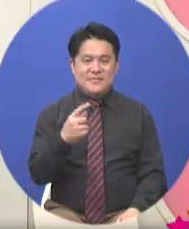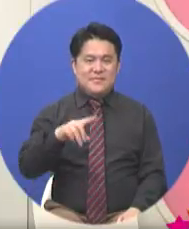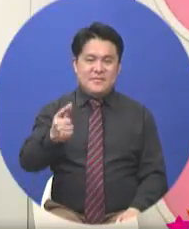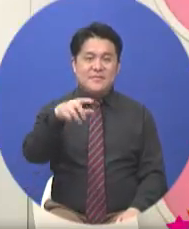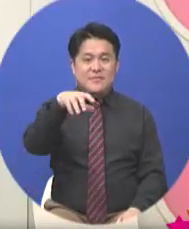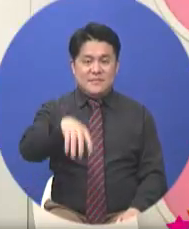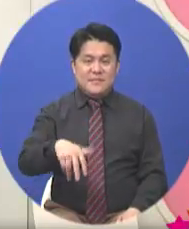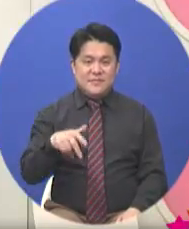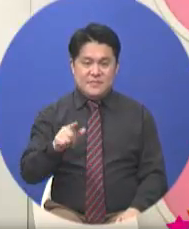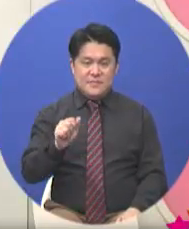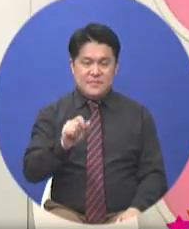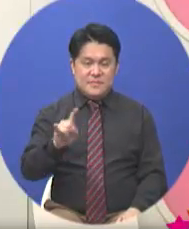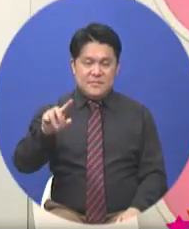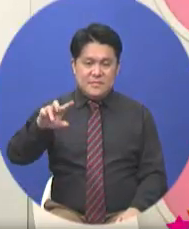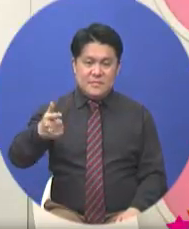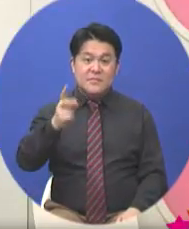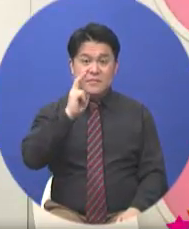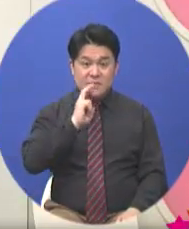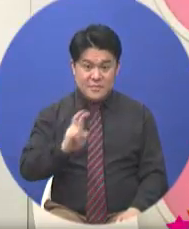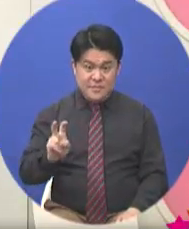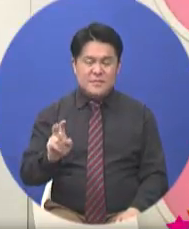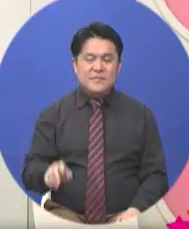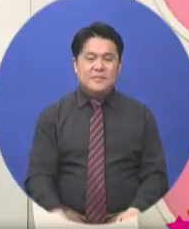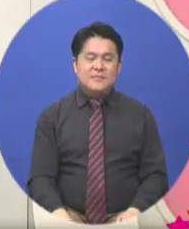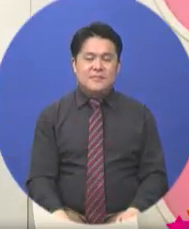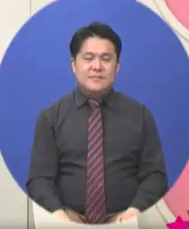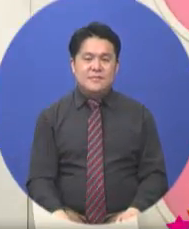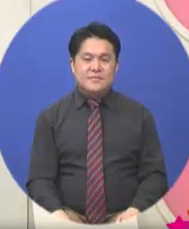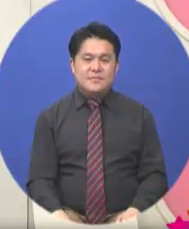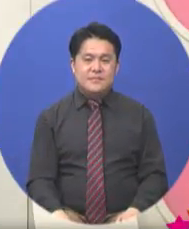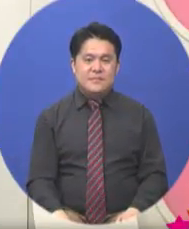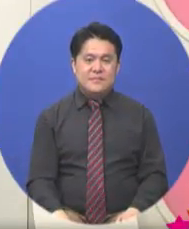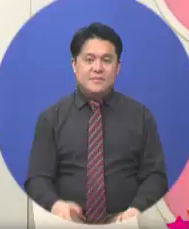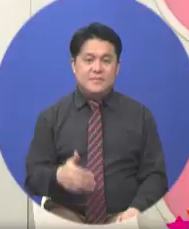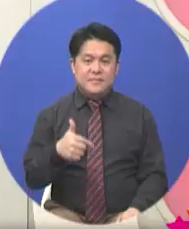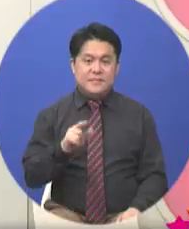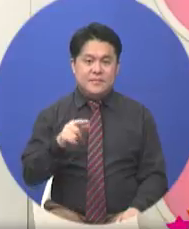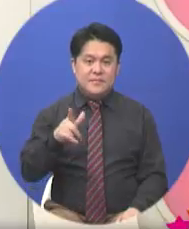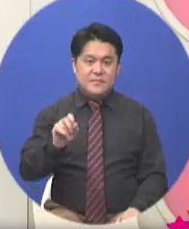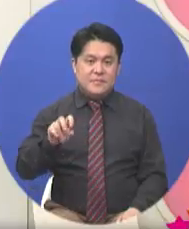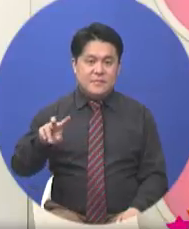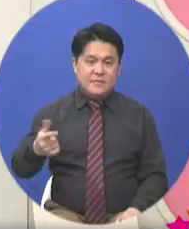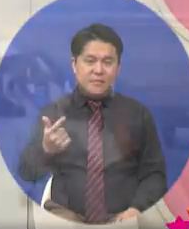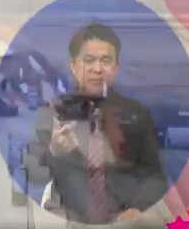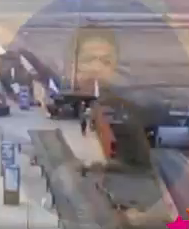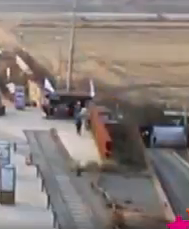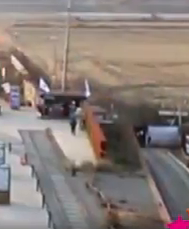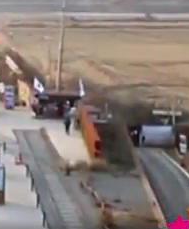오산에서 정혜수님이 부릅니다. 내장산.